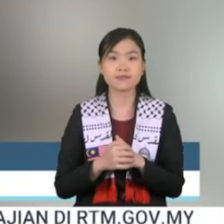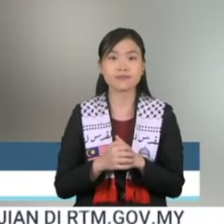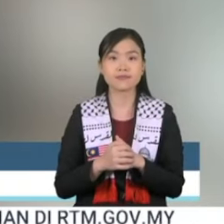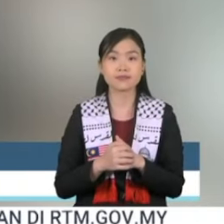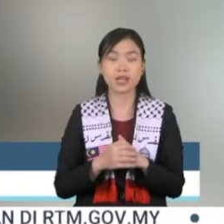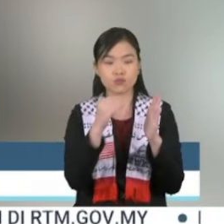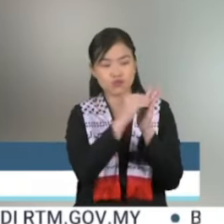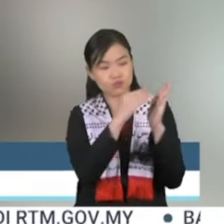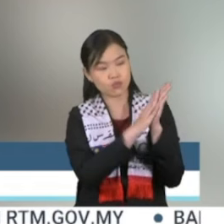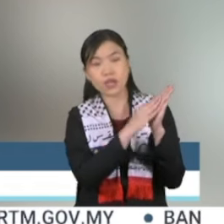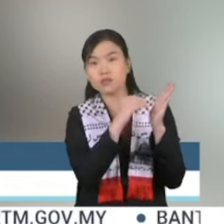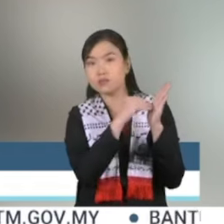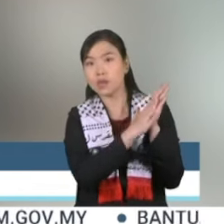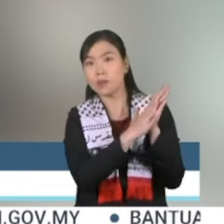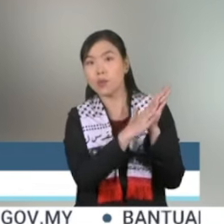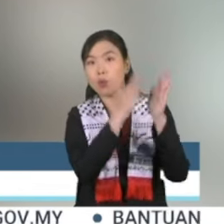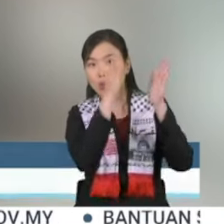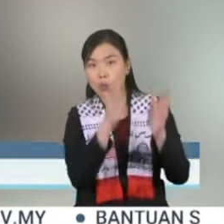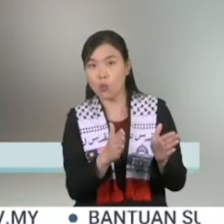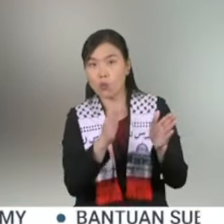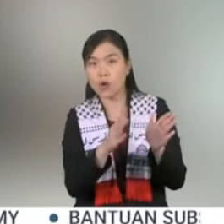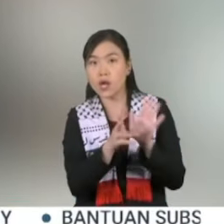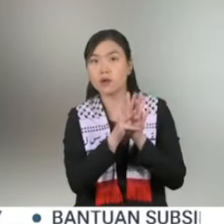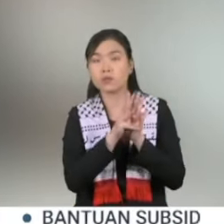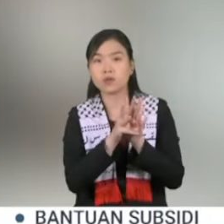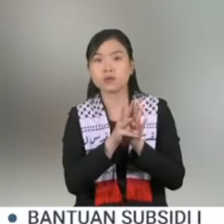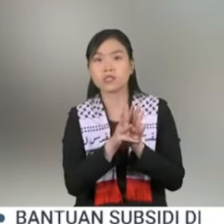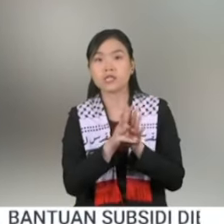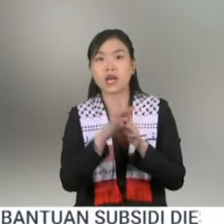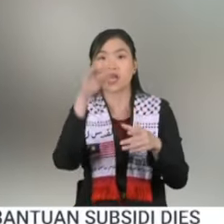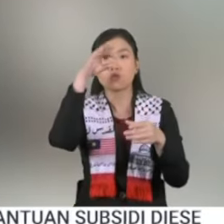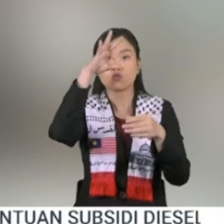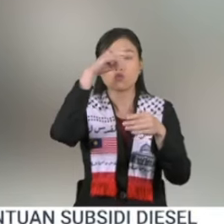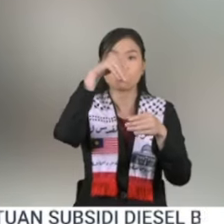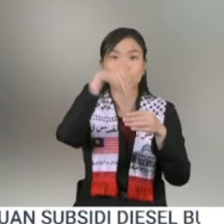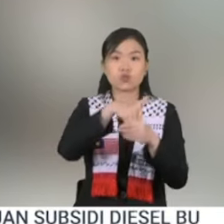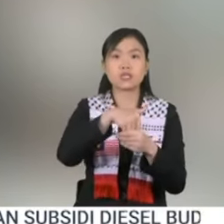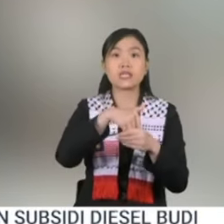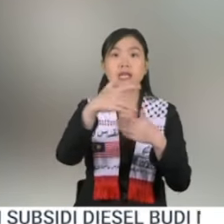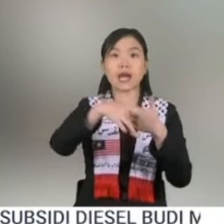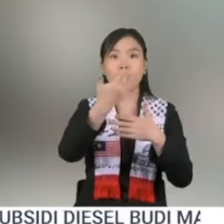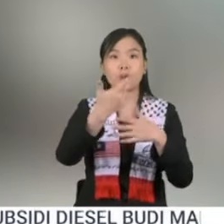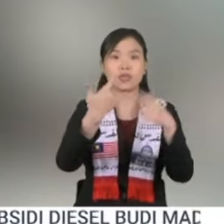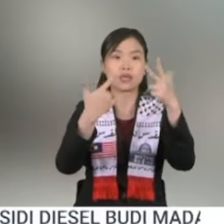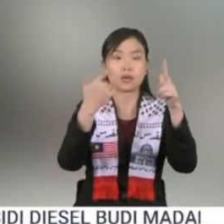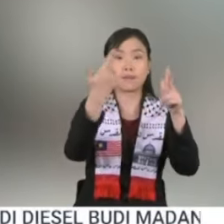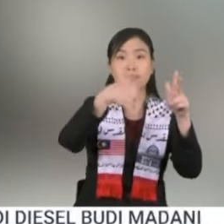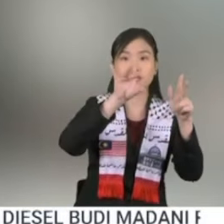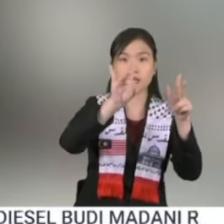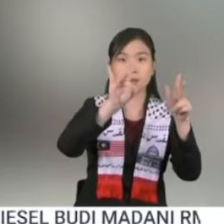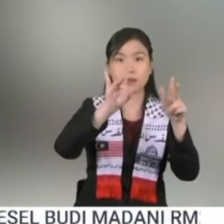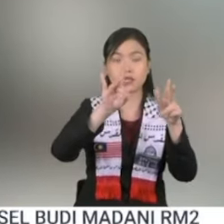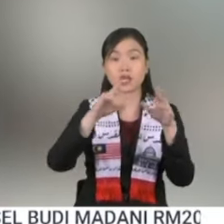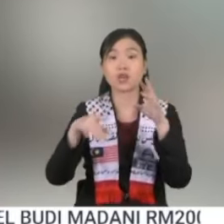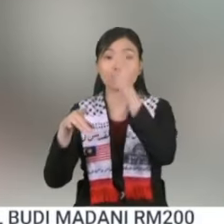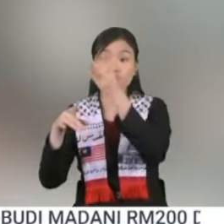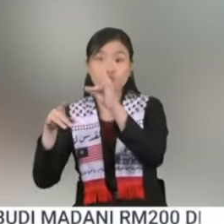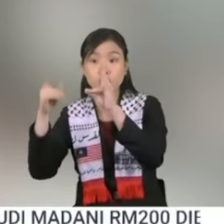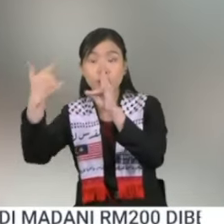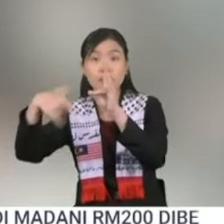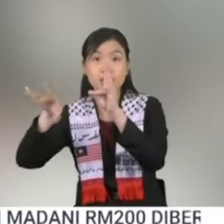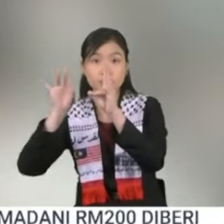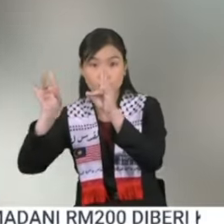Penamaan calon ditetapkan pada 3 Ogos dengan hari undi awal pada 13 Ogos, manakala 17 Ogos ditetapkan sebagai